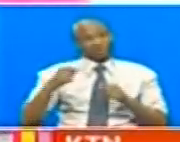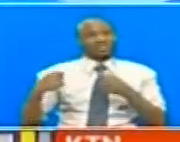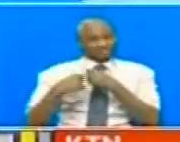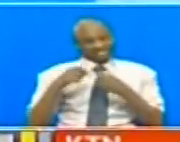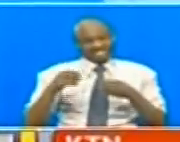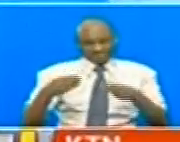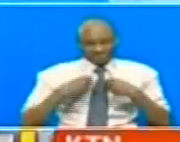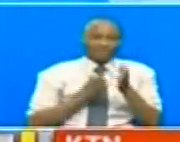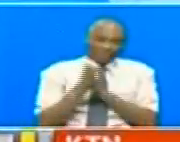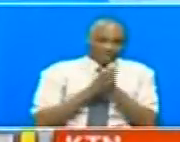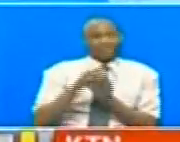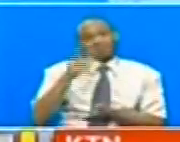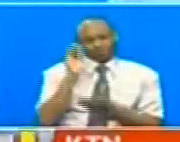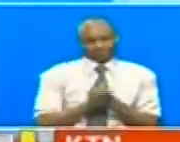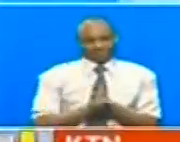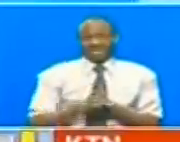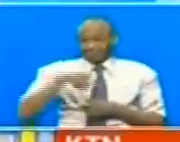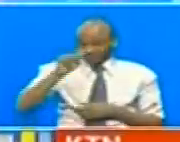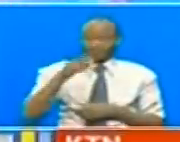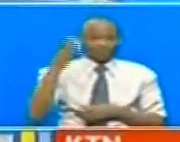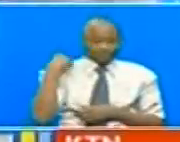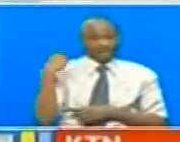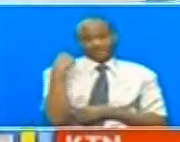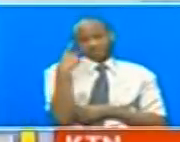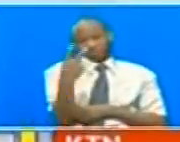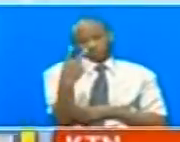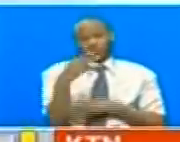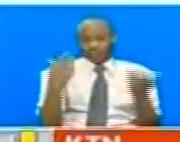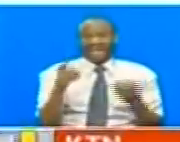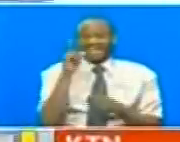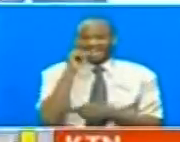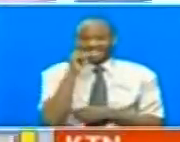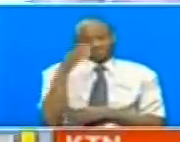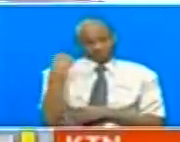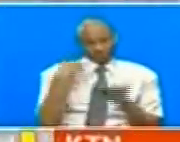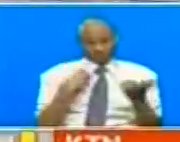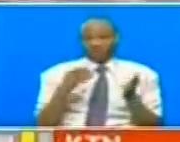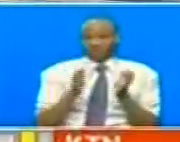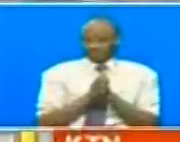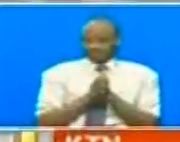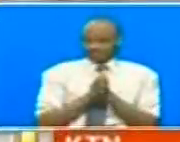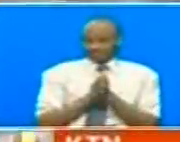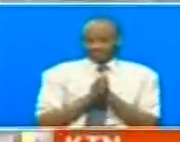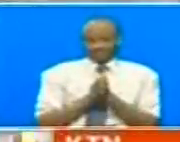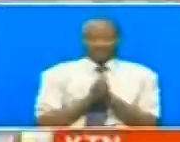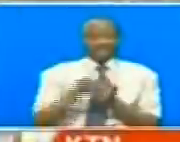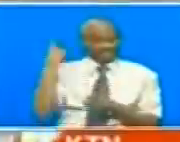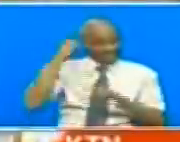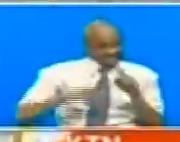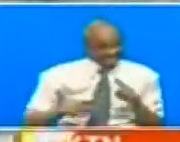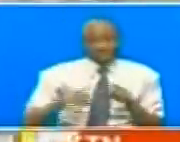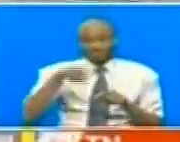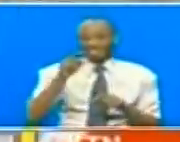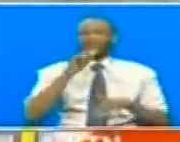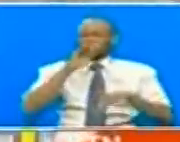morale. Biwott ambaye alimaliza katika nafasi ya pili katika mashindano ya London nyuma ya Wilson Kipsang mwaka uliopita na kuweka